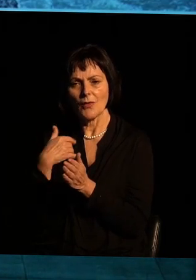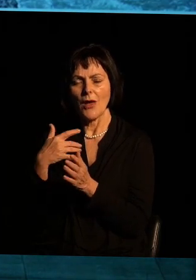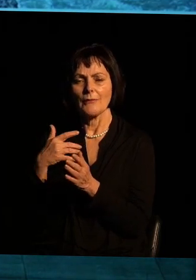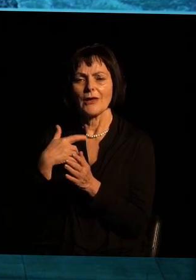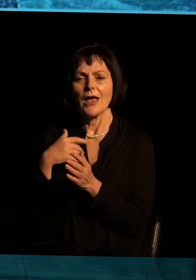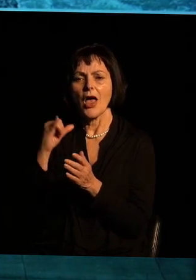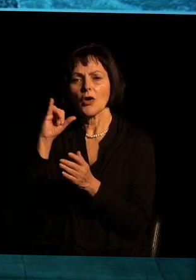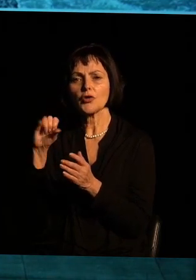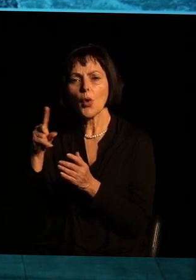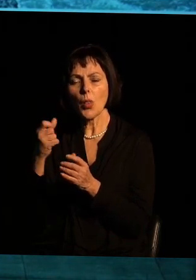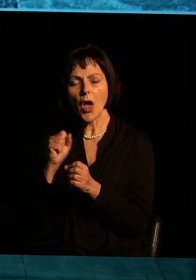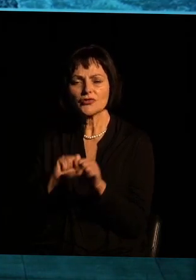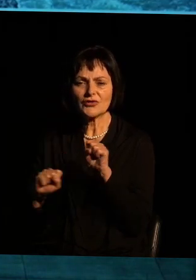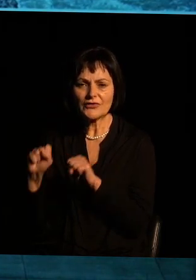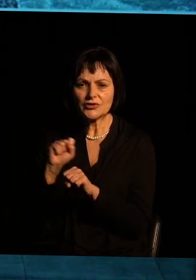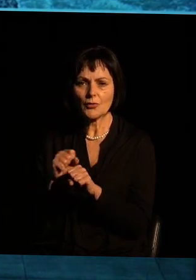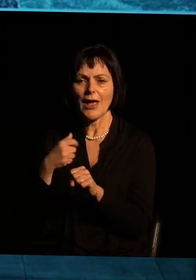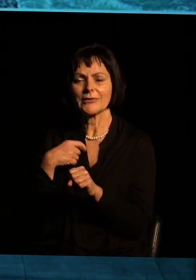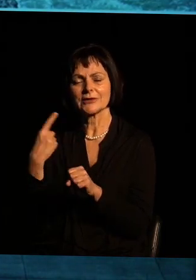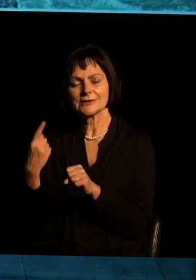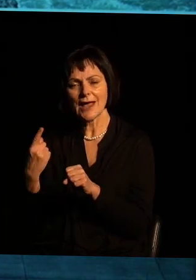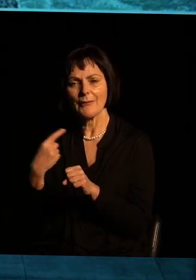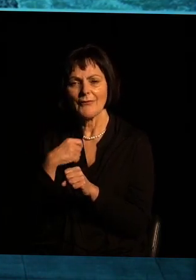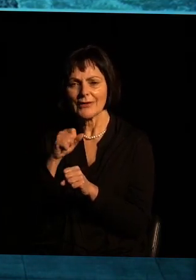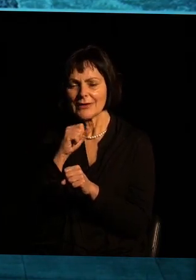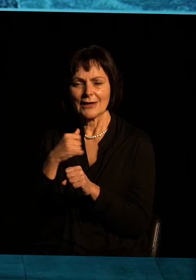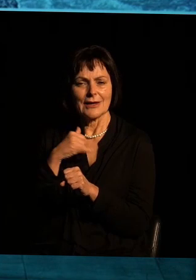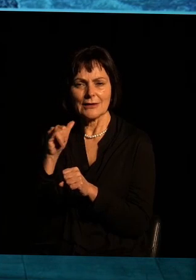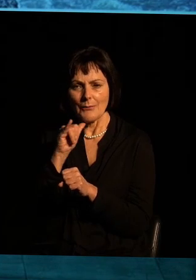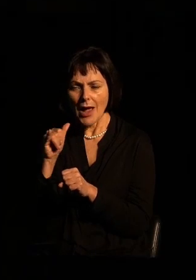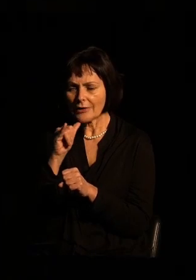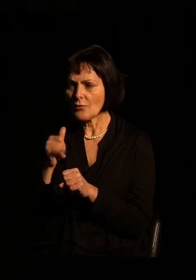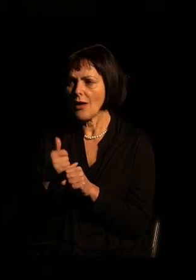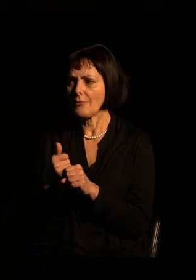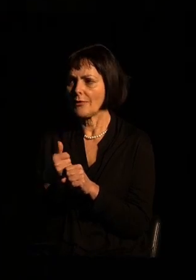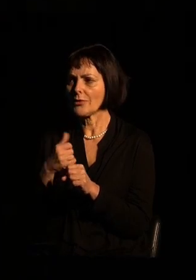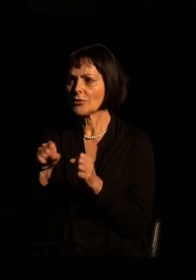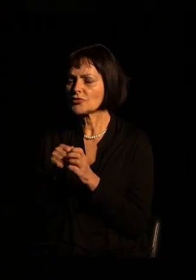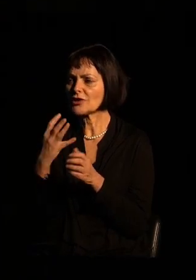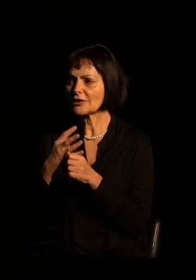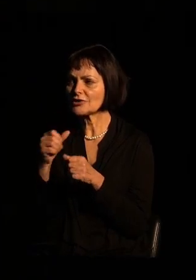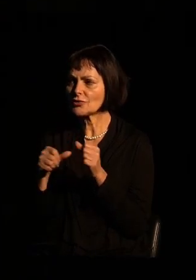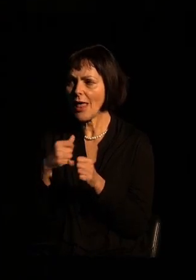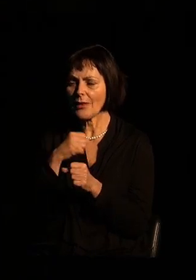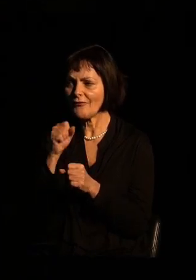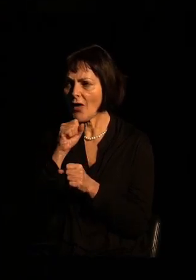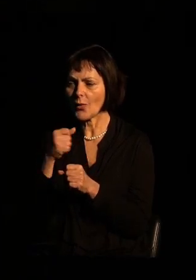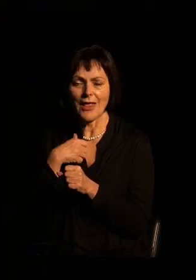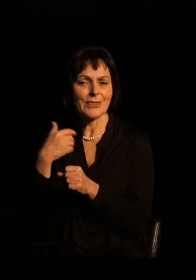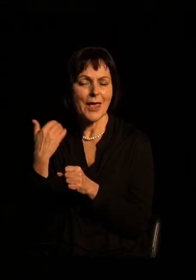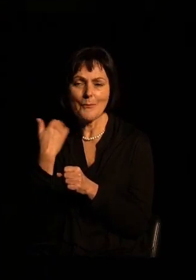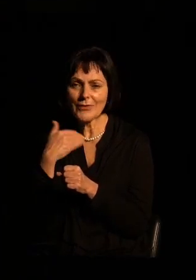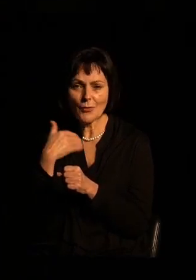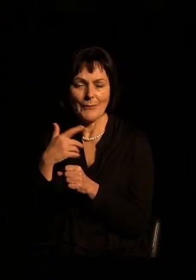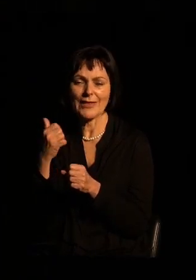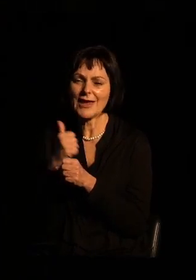zawodnikiem judo, przez kilka lat ćwiczyłem, że sam jakoś, no nigdy nie paliłem w życiu, właściwie do 40 iluś lat w ogóle nie piłem